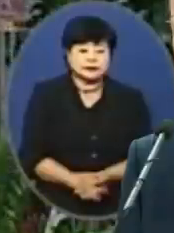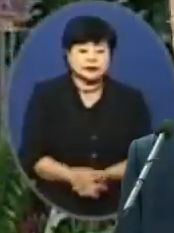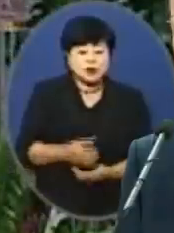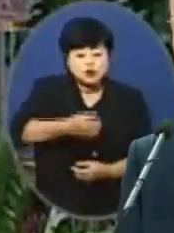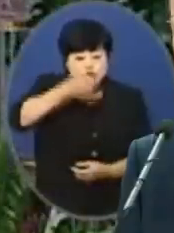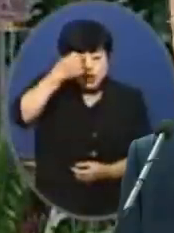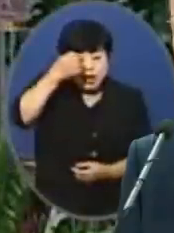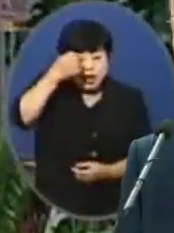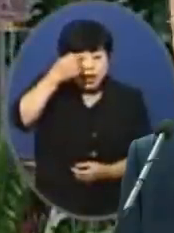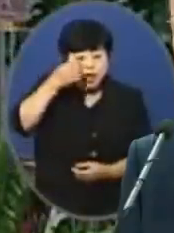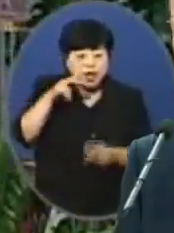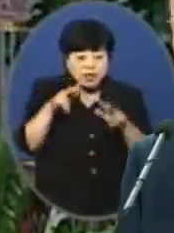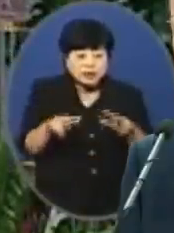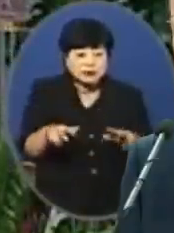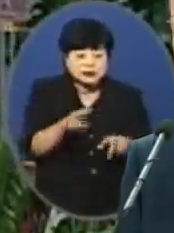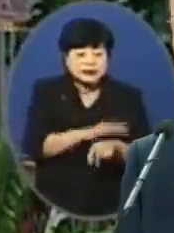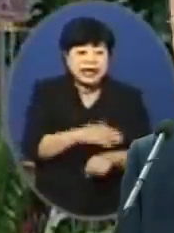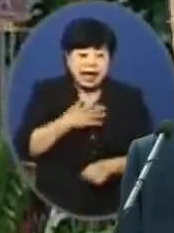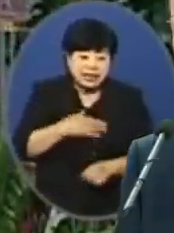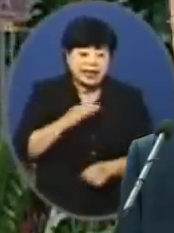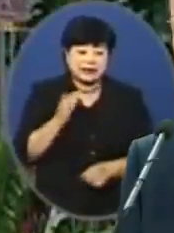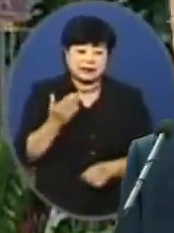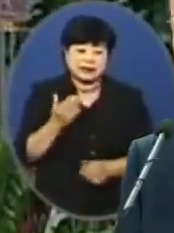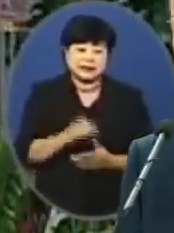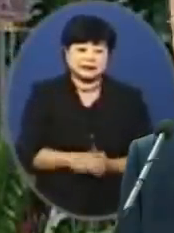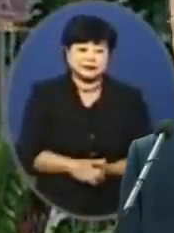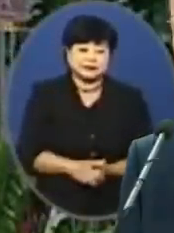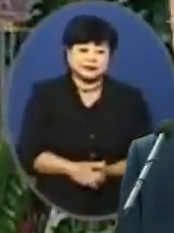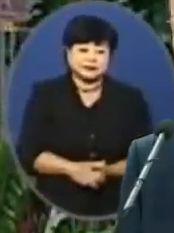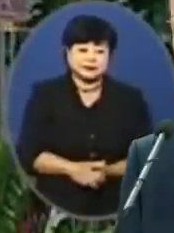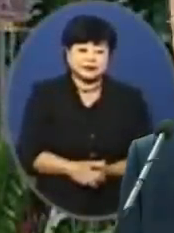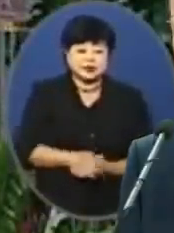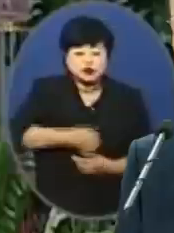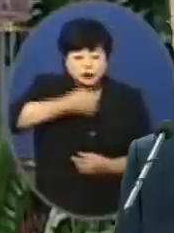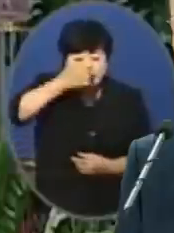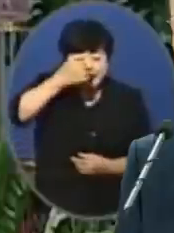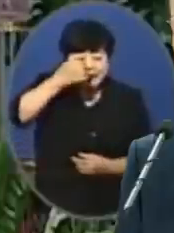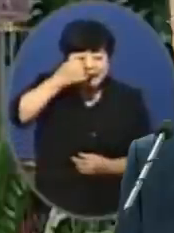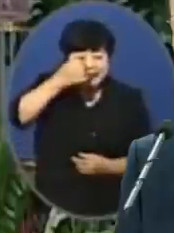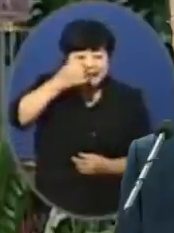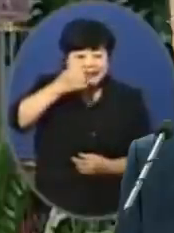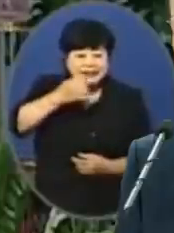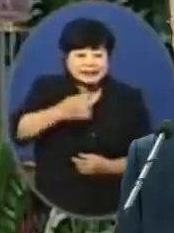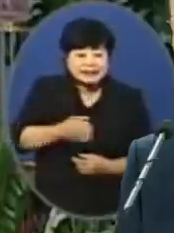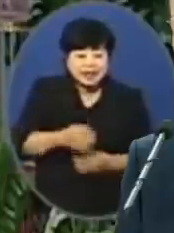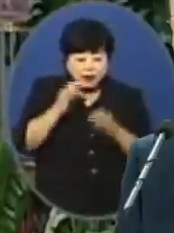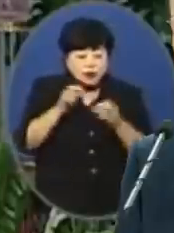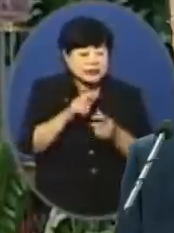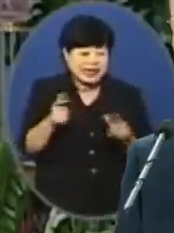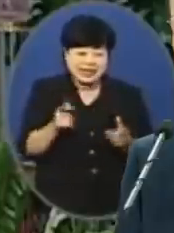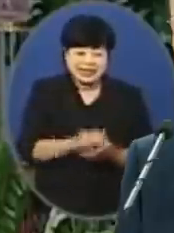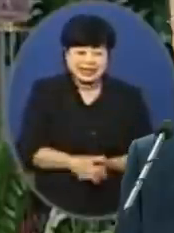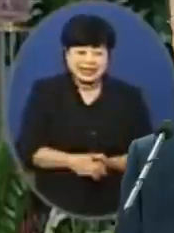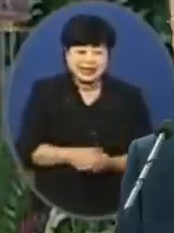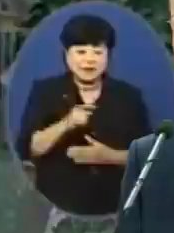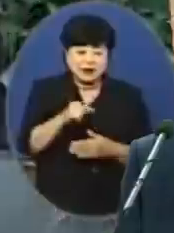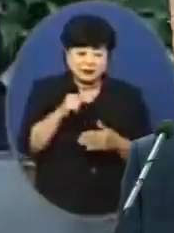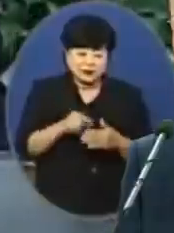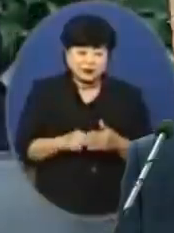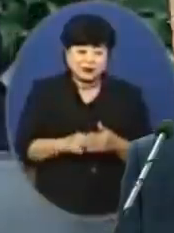꿈과 현실을 우리가 잘 알아야 되는 것입니다. 꿈은 안 보입니다.